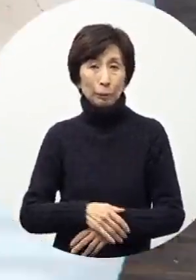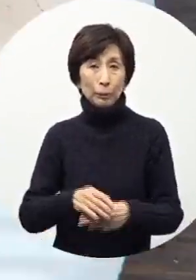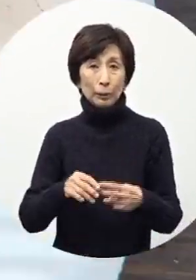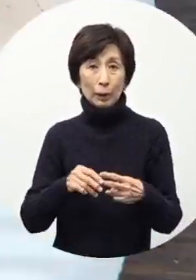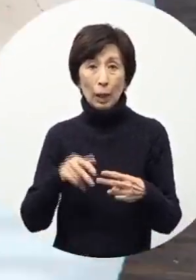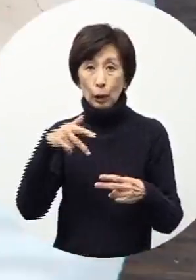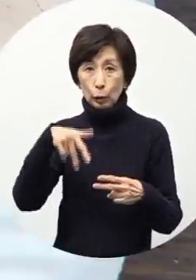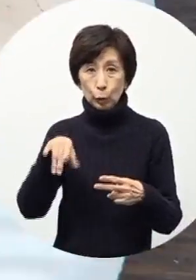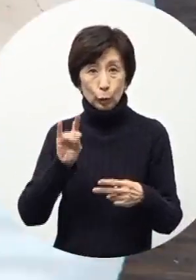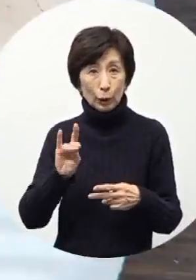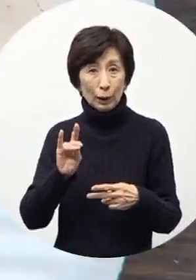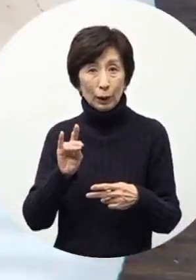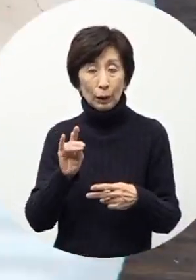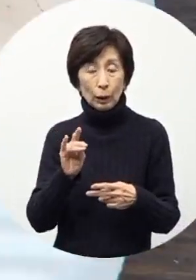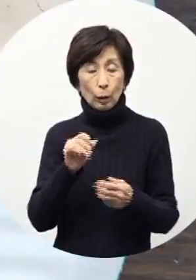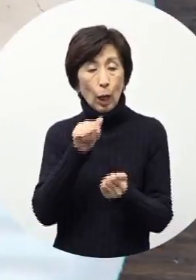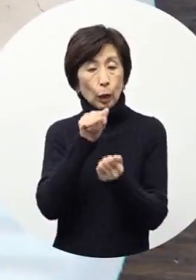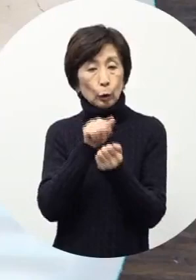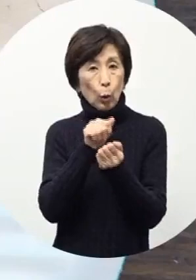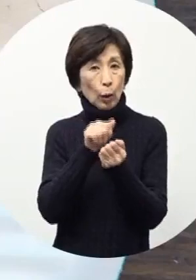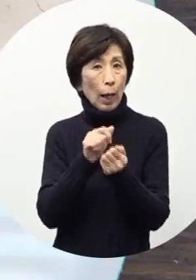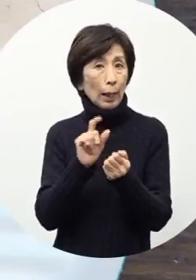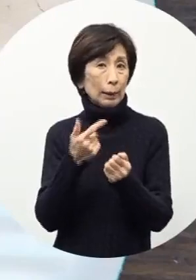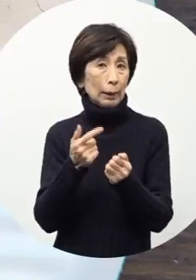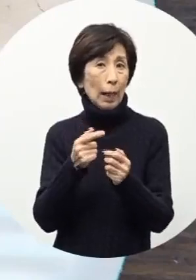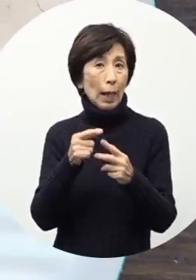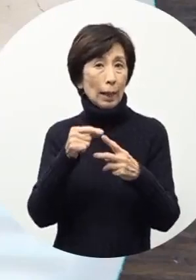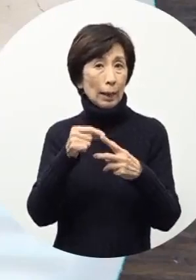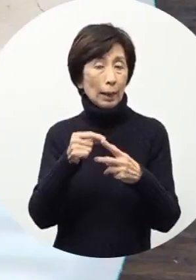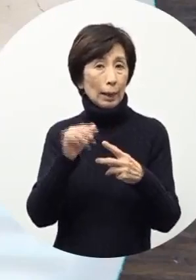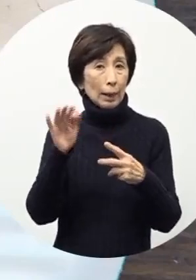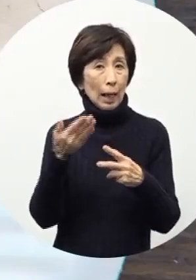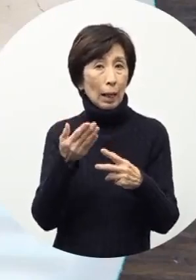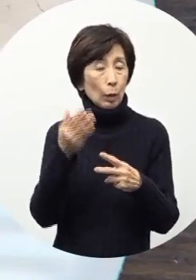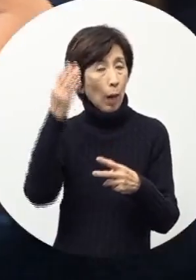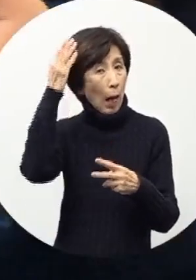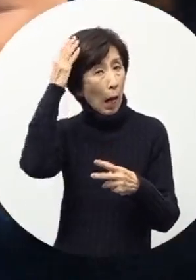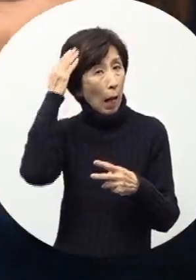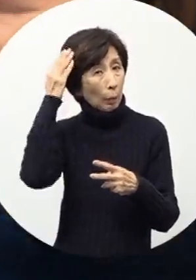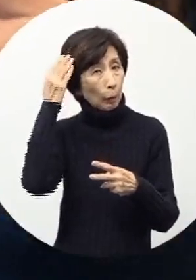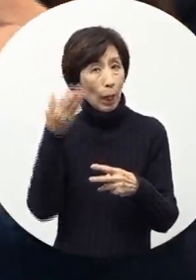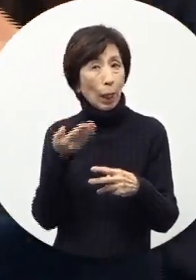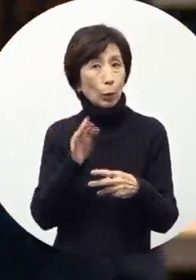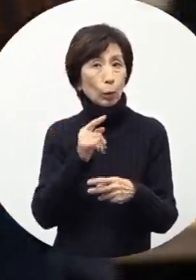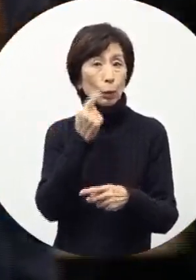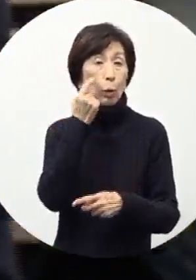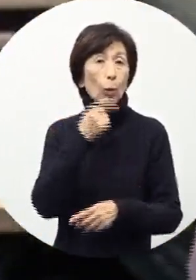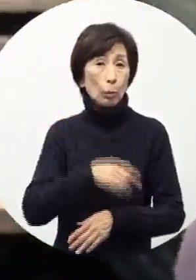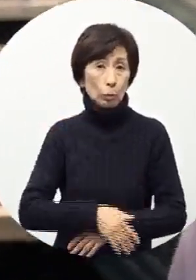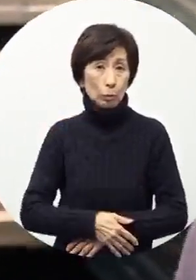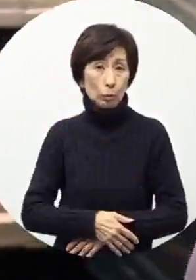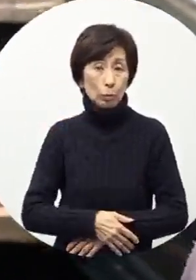ちょっと食感が違いますね。タイの方が油が乗ってる気がします。